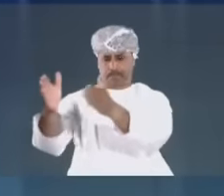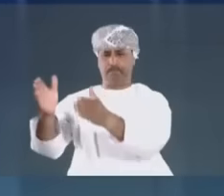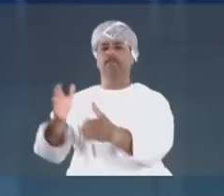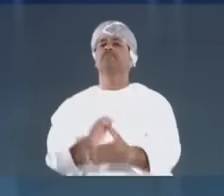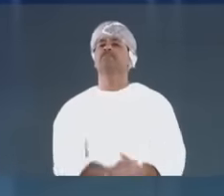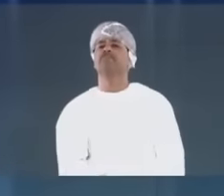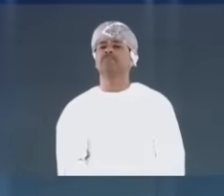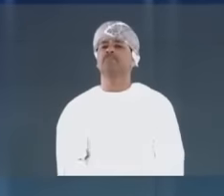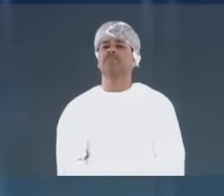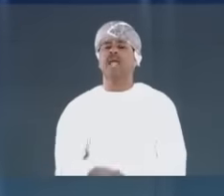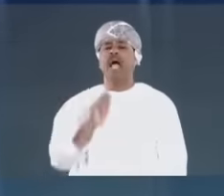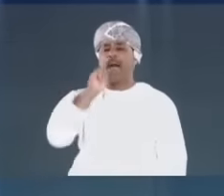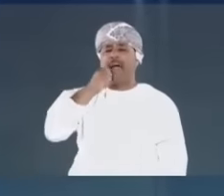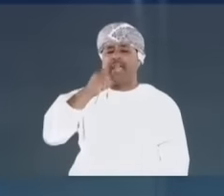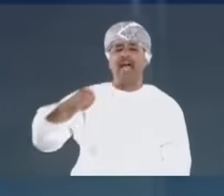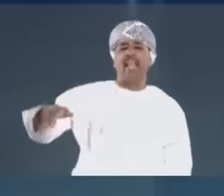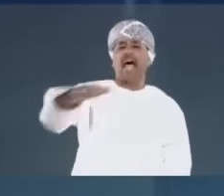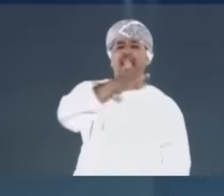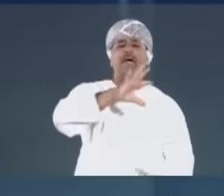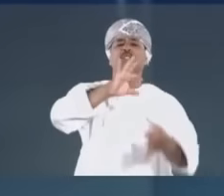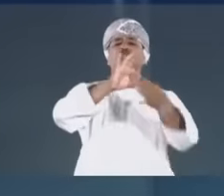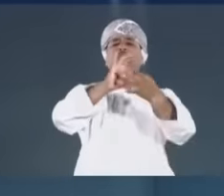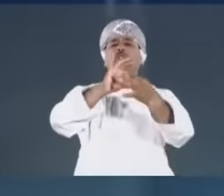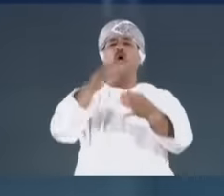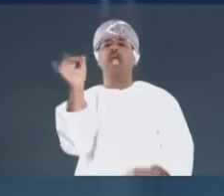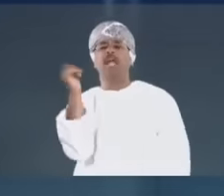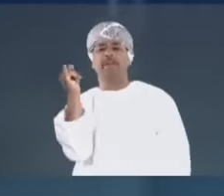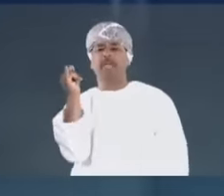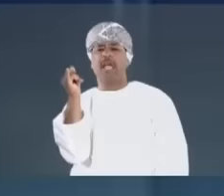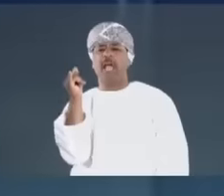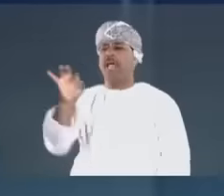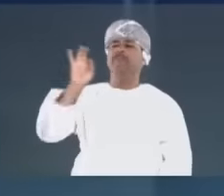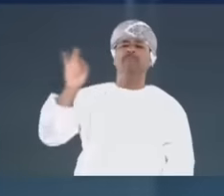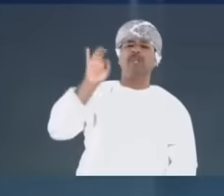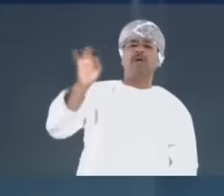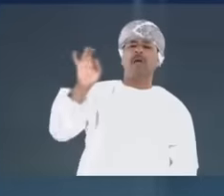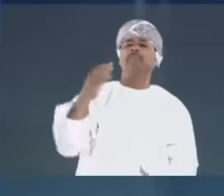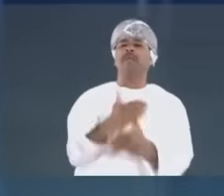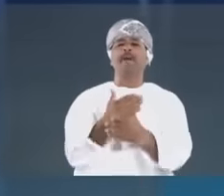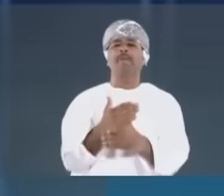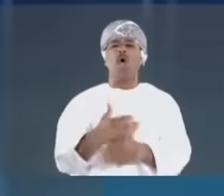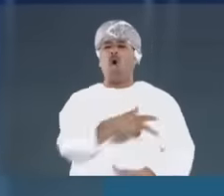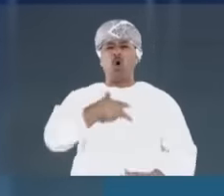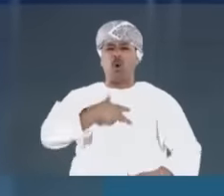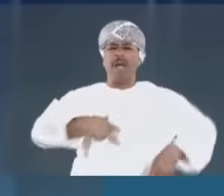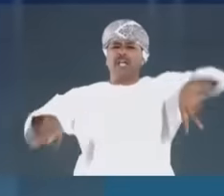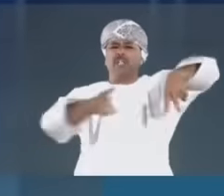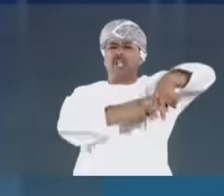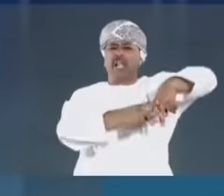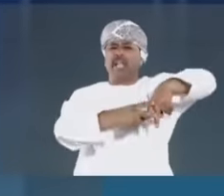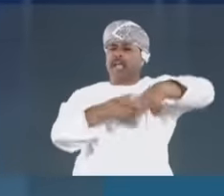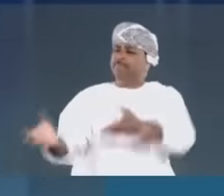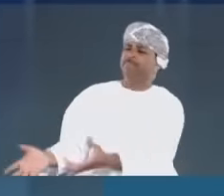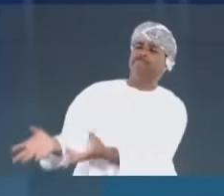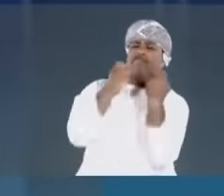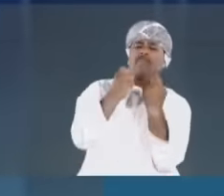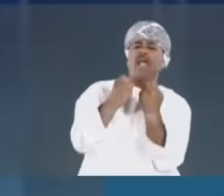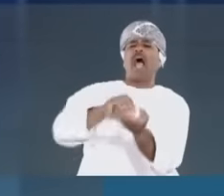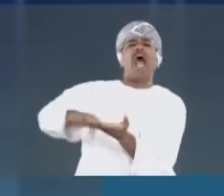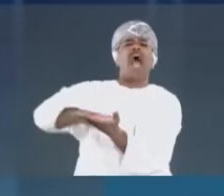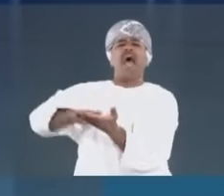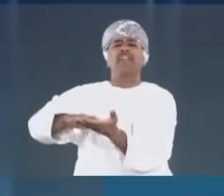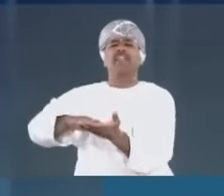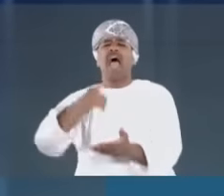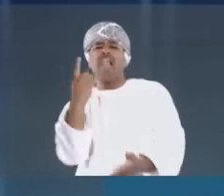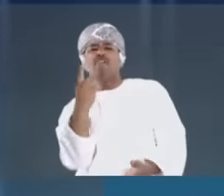أدانت الأمانة العامة لجامعة الدول العربية إقدام سلطات الاحتلال الإسرائيلي على مصادرة 1500